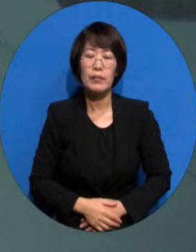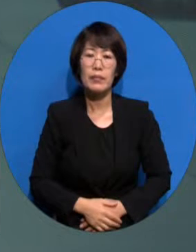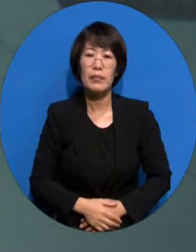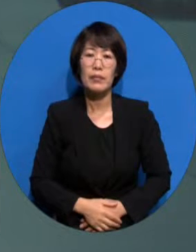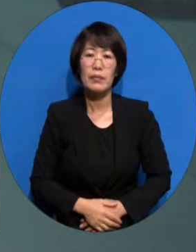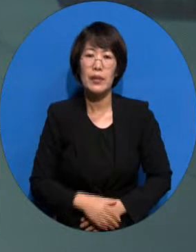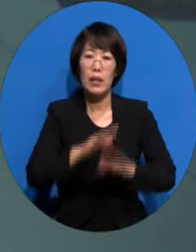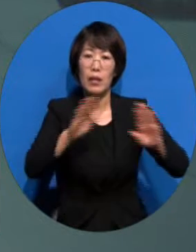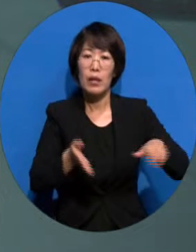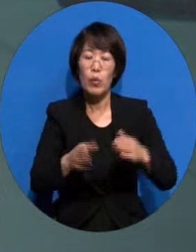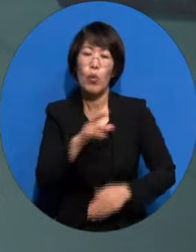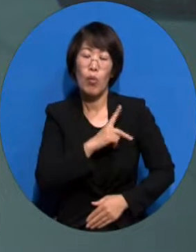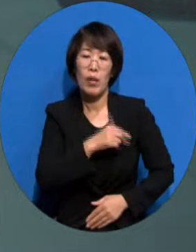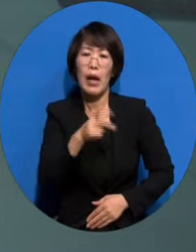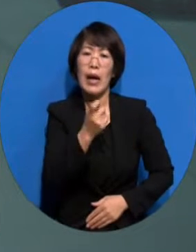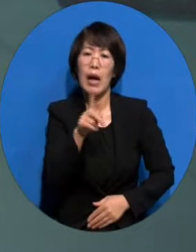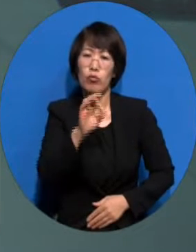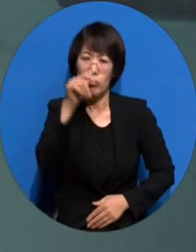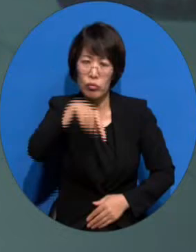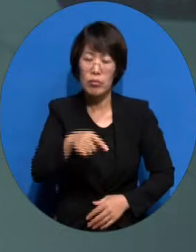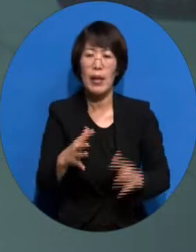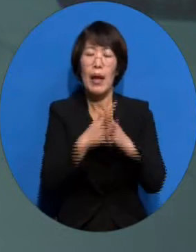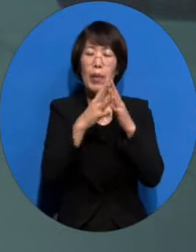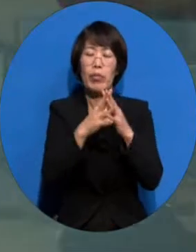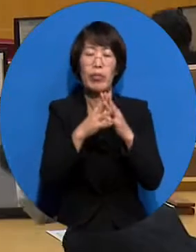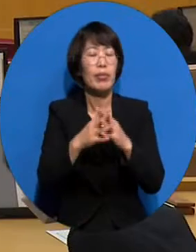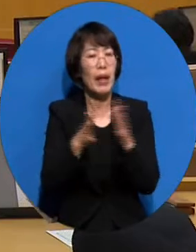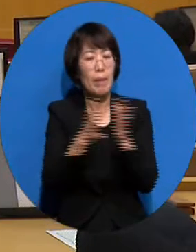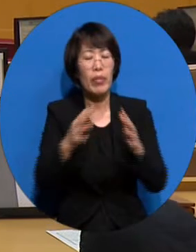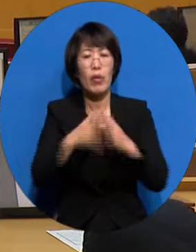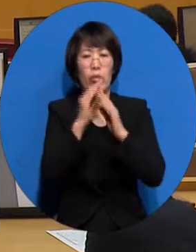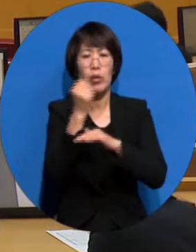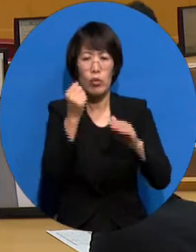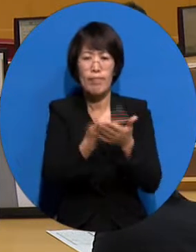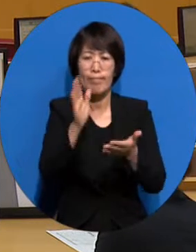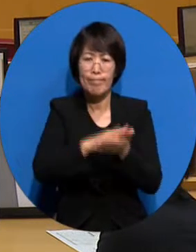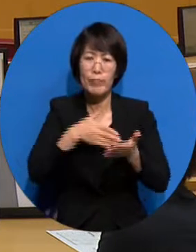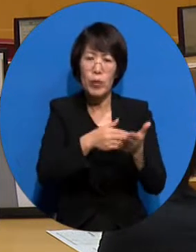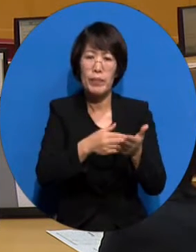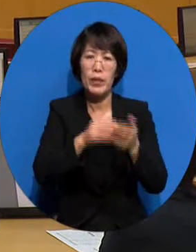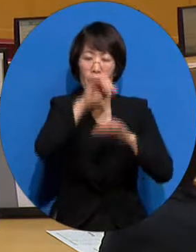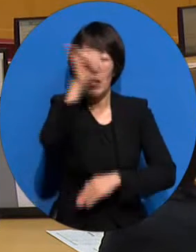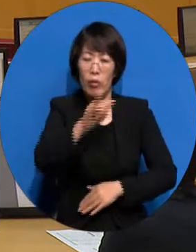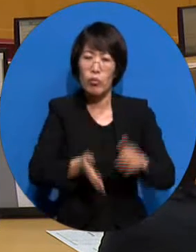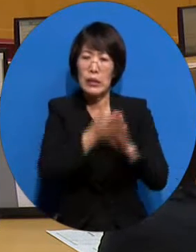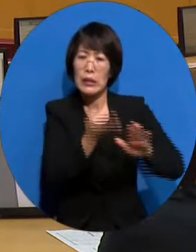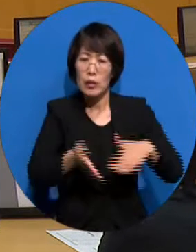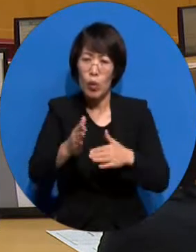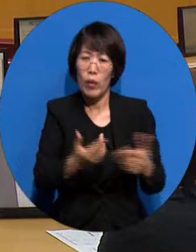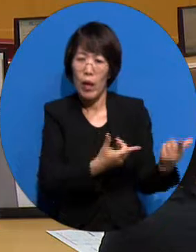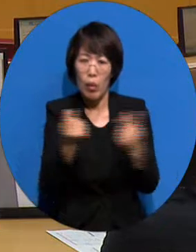나광국 전남도의원이 대표 발의했던 주택건설기준 법령 개정 촉구 건의안이 전국 시도의회 공동